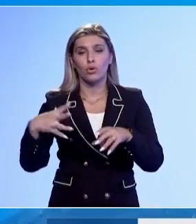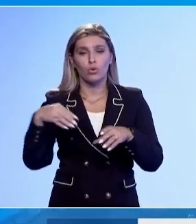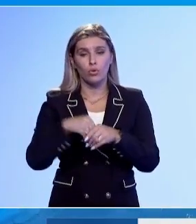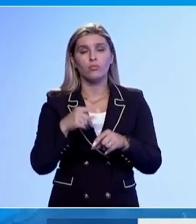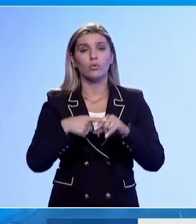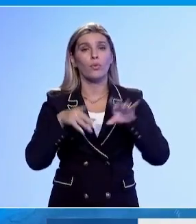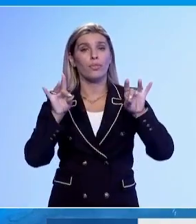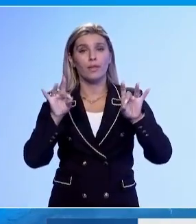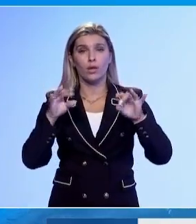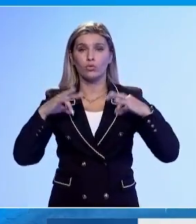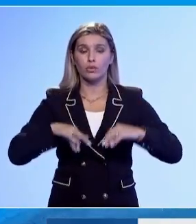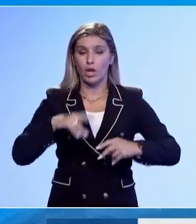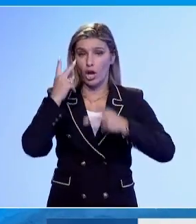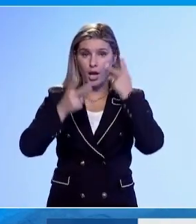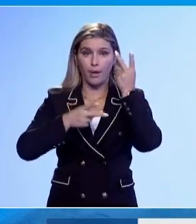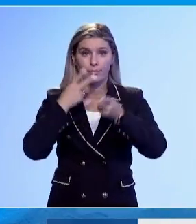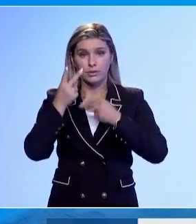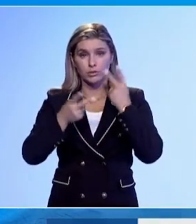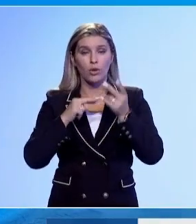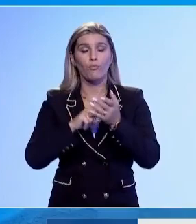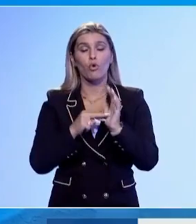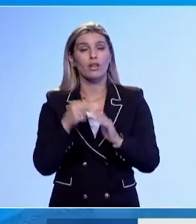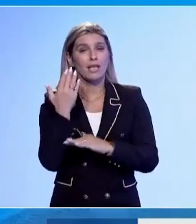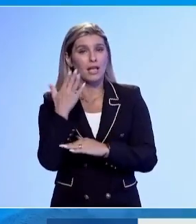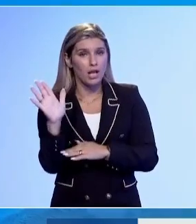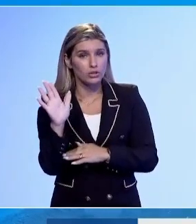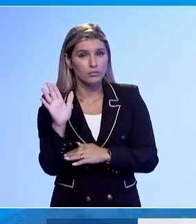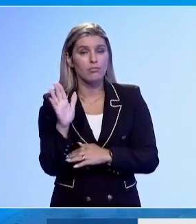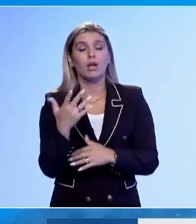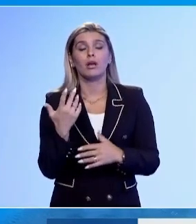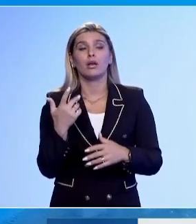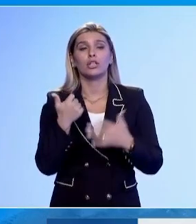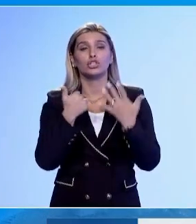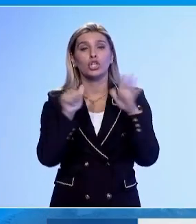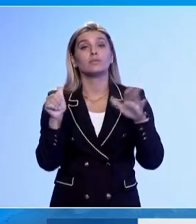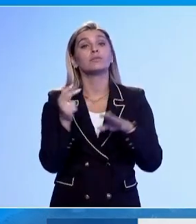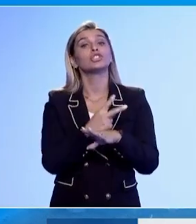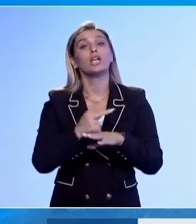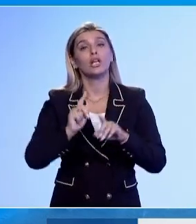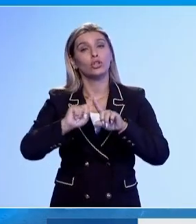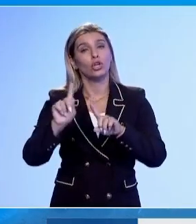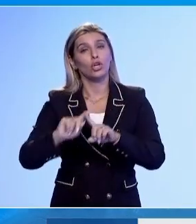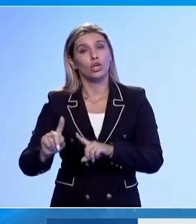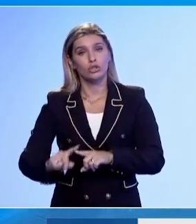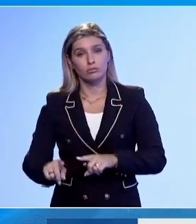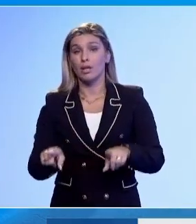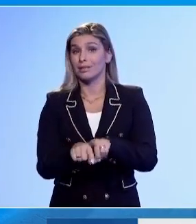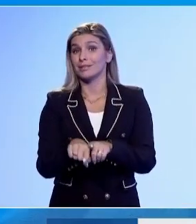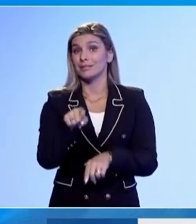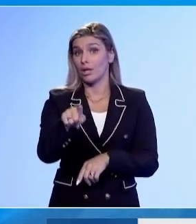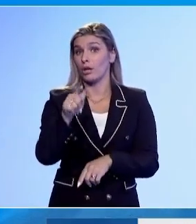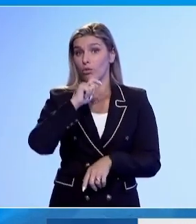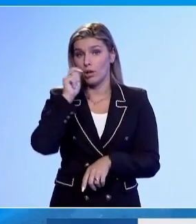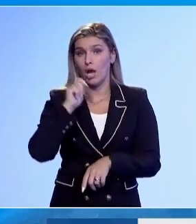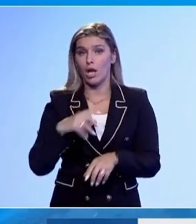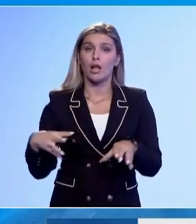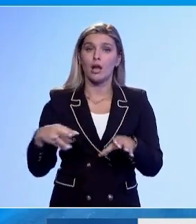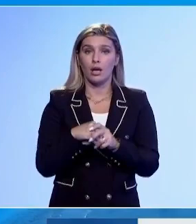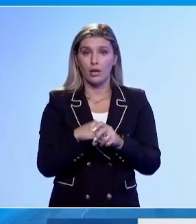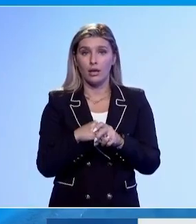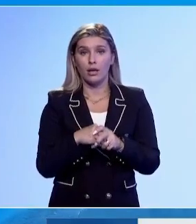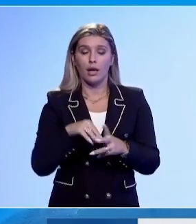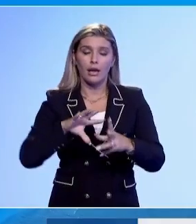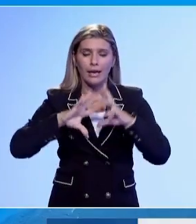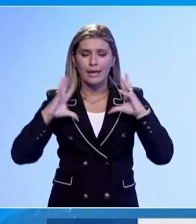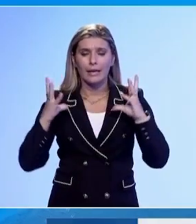të komisioneve parlamentare të politikave të jashtme të 16 shteteve, përfshir edhe Ukrainën, kanë shprehur mbështetjen e tyre